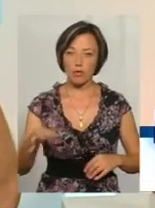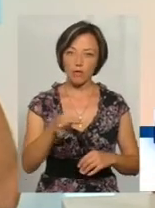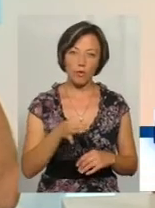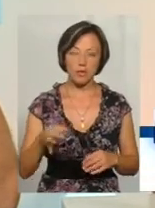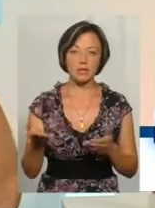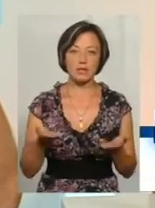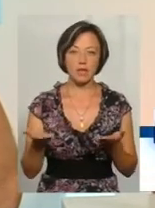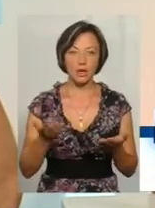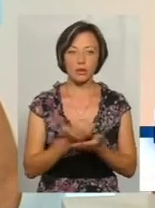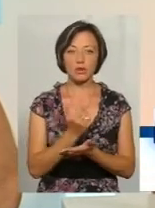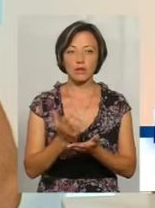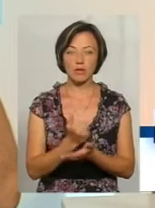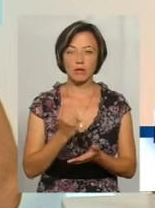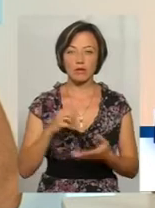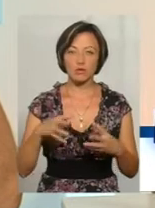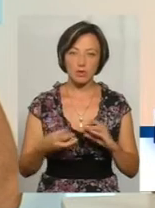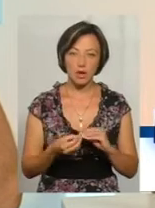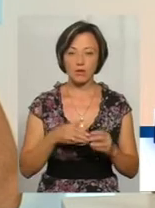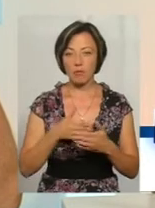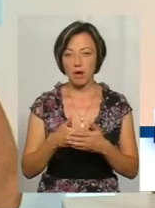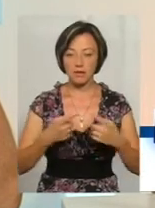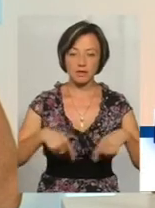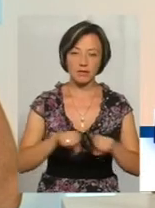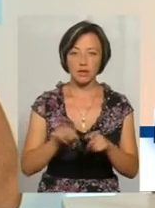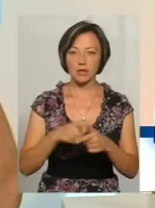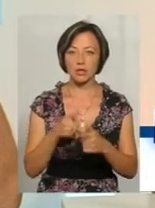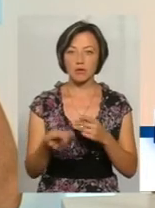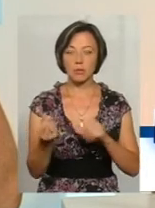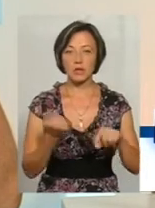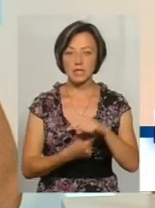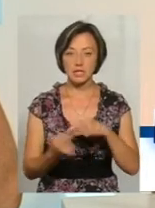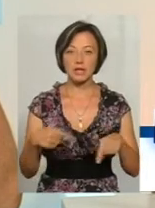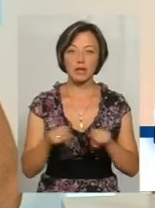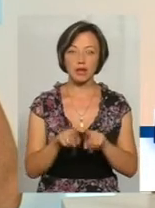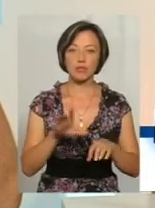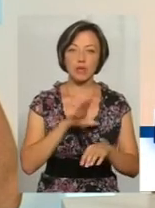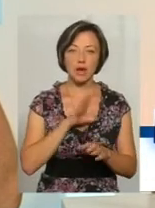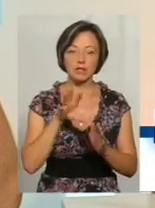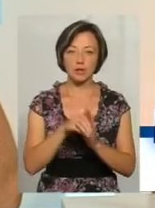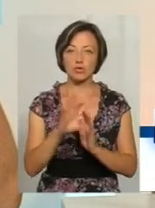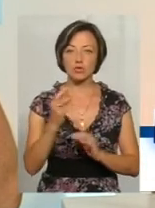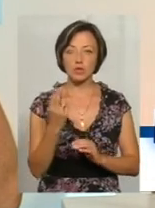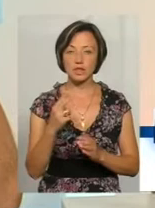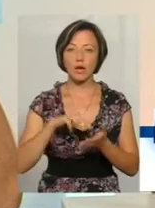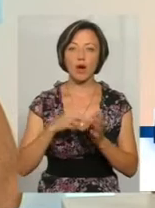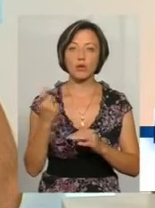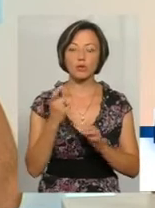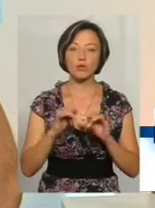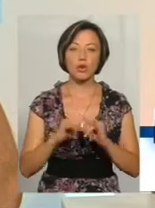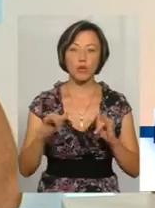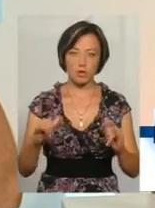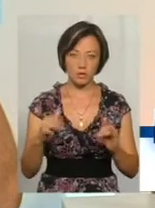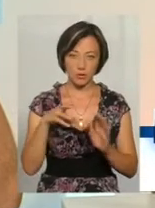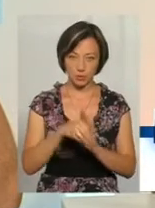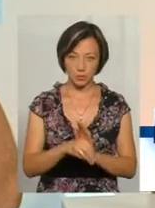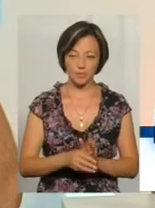там досягли якихось успіхів, чи в громадській сфері, чи в бізнесі. І також була складова соціально-економічного розвитку, якщо я не помиляюсь.